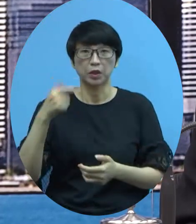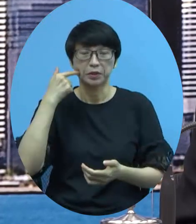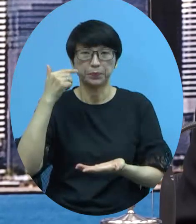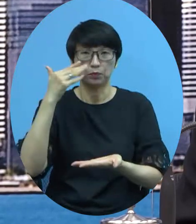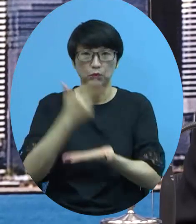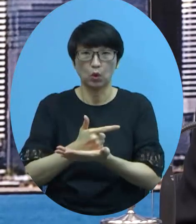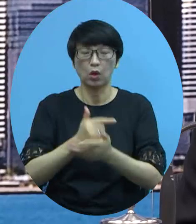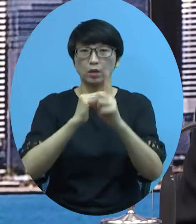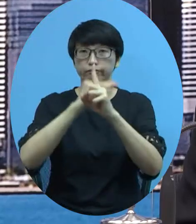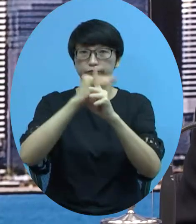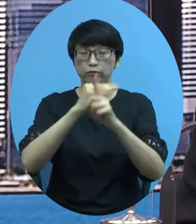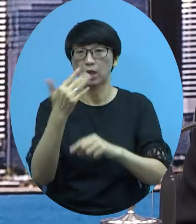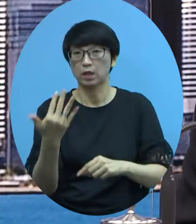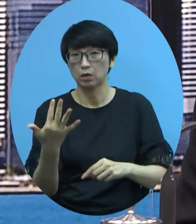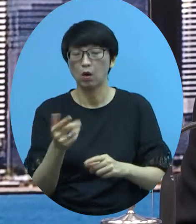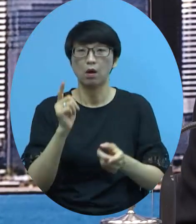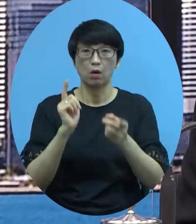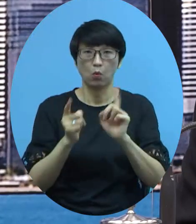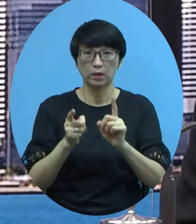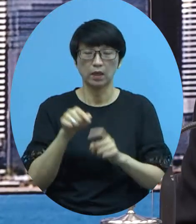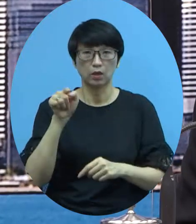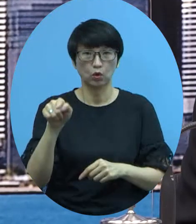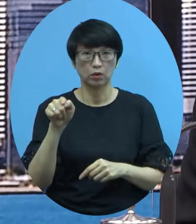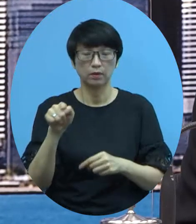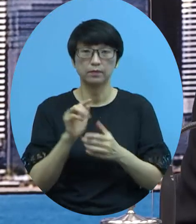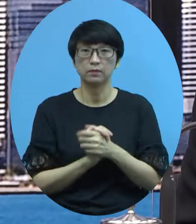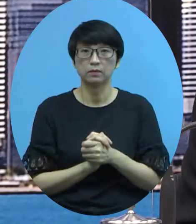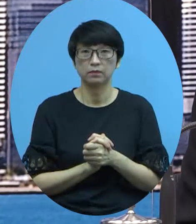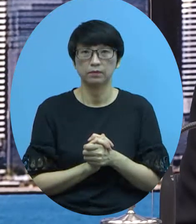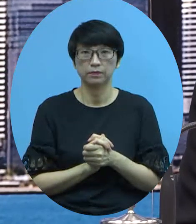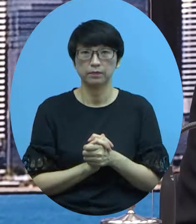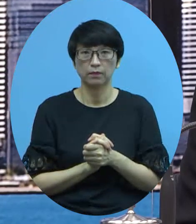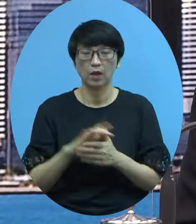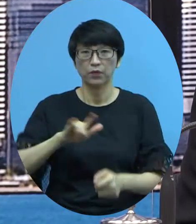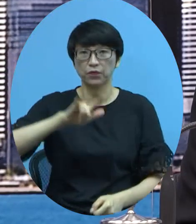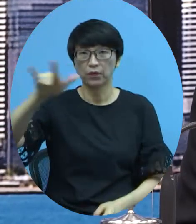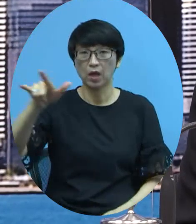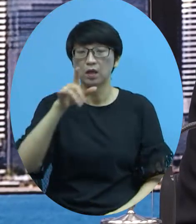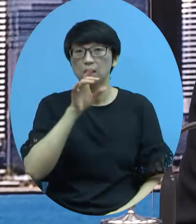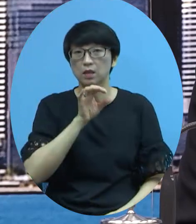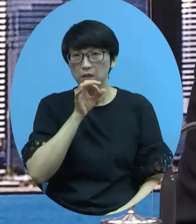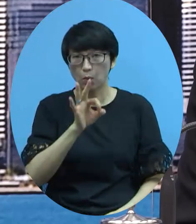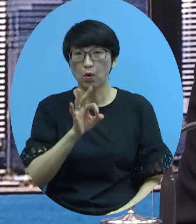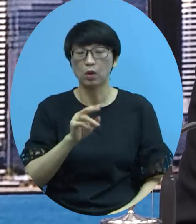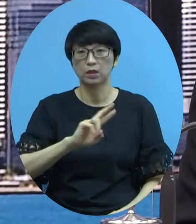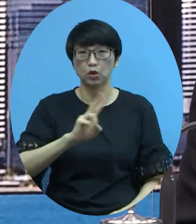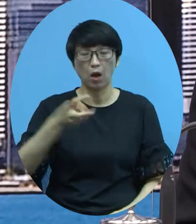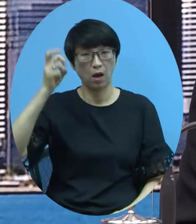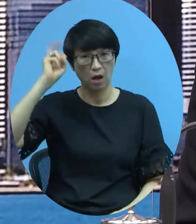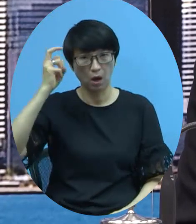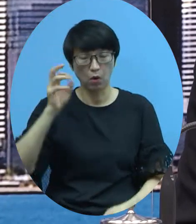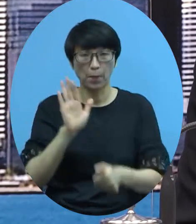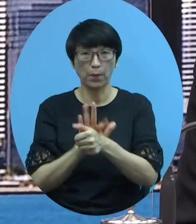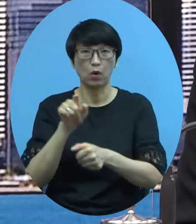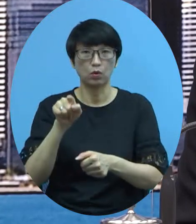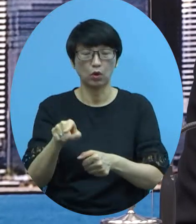度係點樣樣啦，又或者佢哋係有冇話去過一個旅遊史咧，咁都係可以考慮做